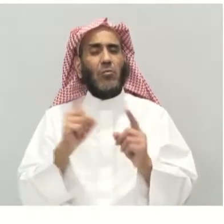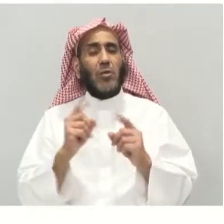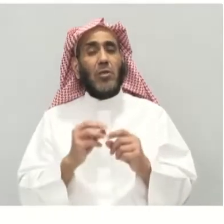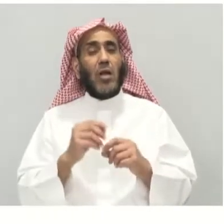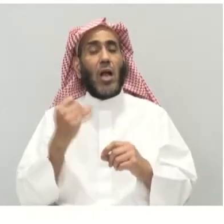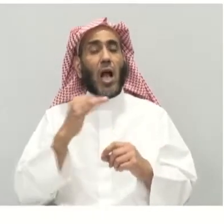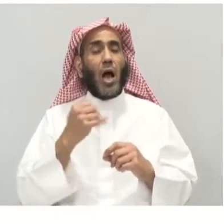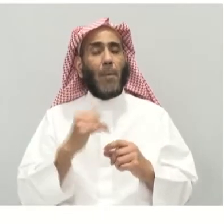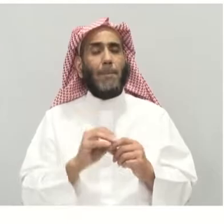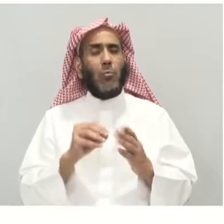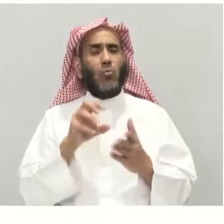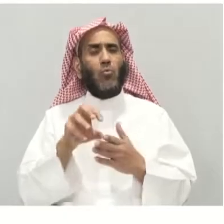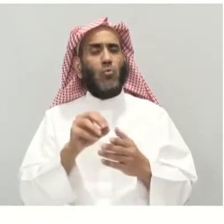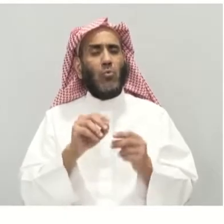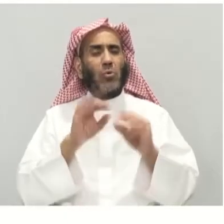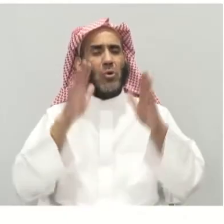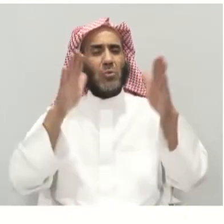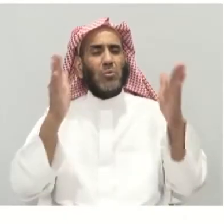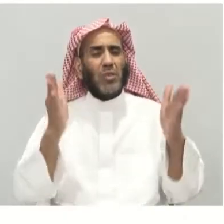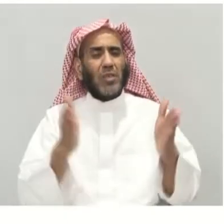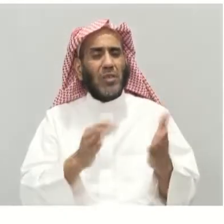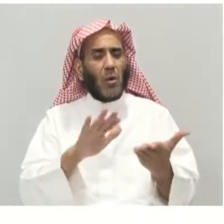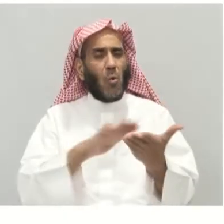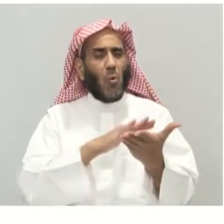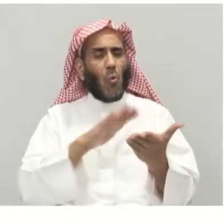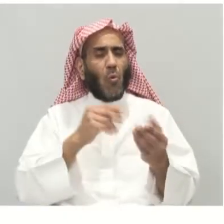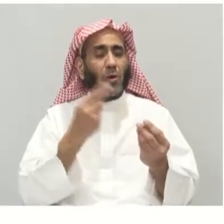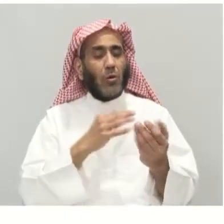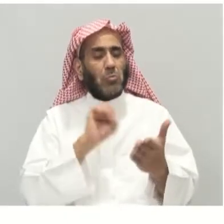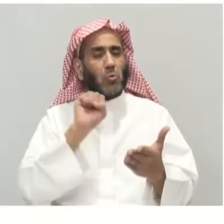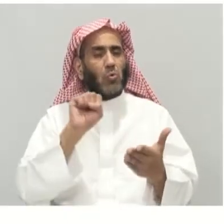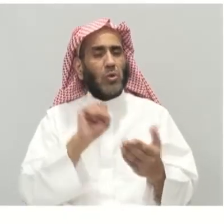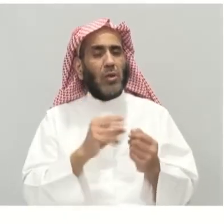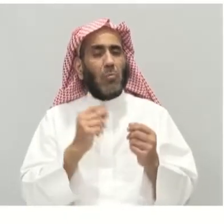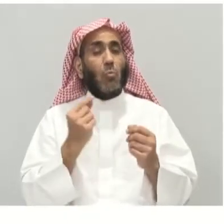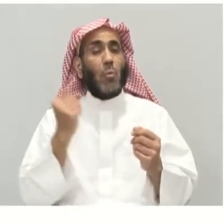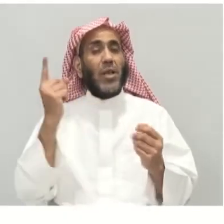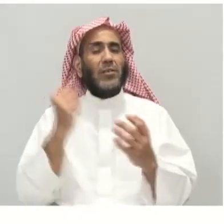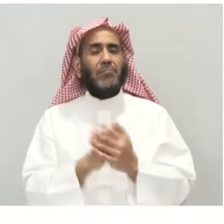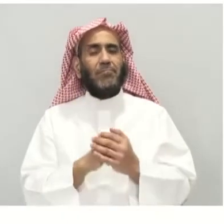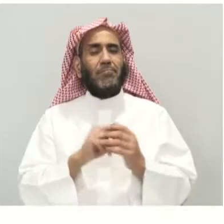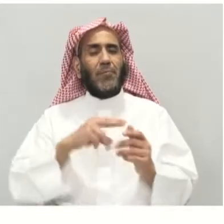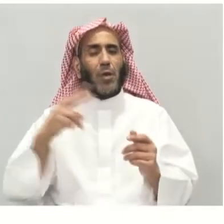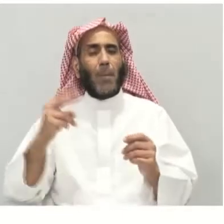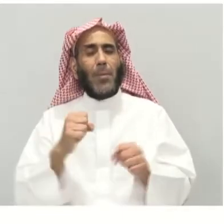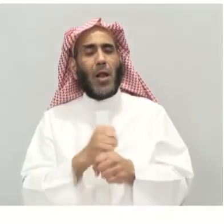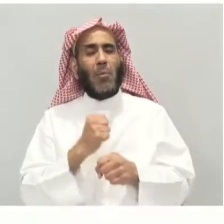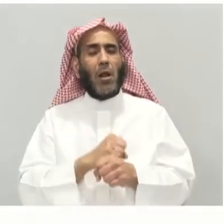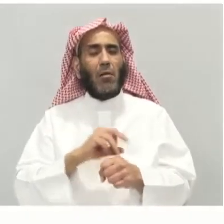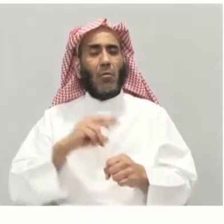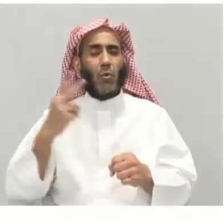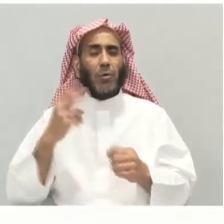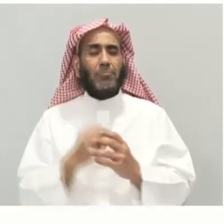كعرب وتواجدها على مسطح او مجسم فني يكسبها خصيه مميزه عن غيره من الاعمال الفنيه